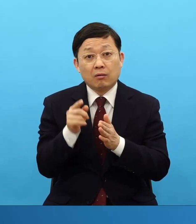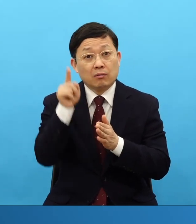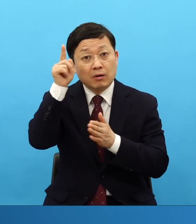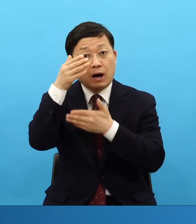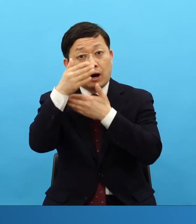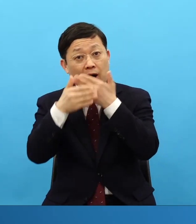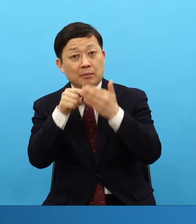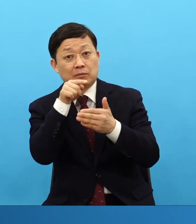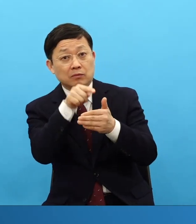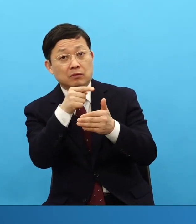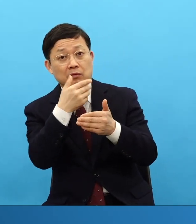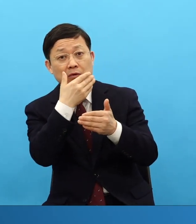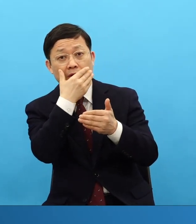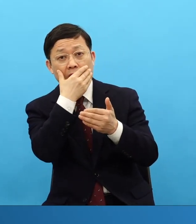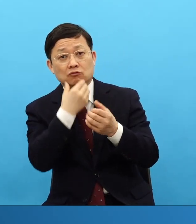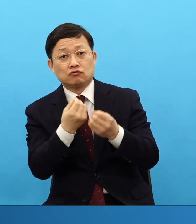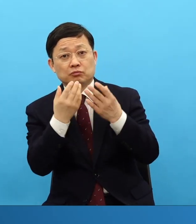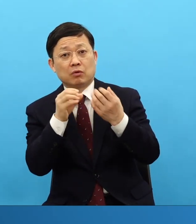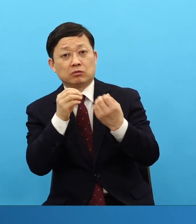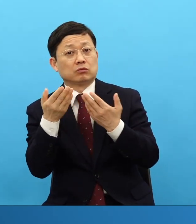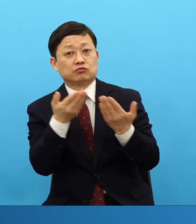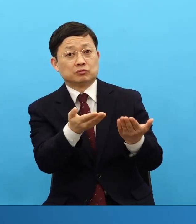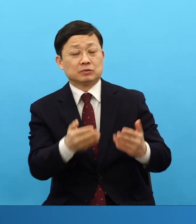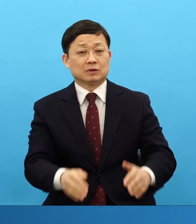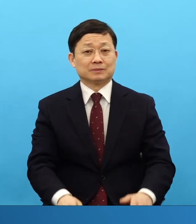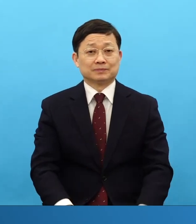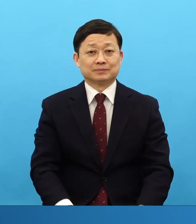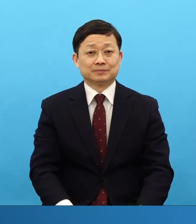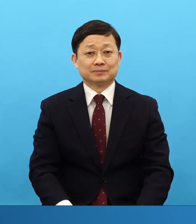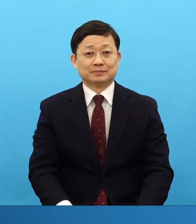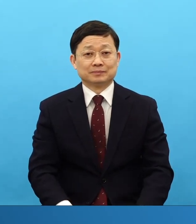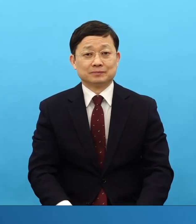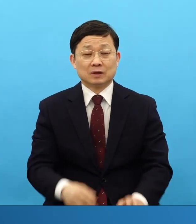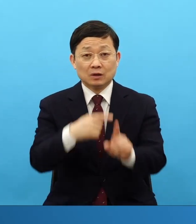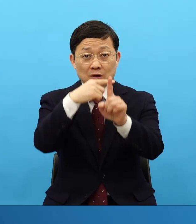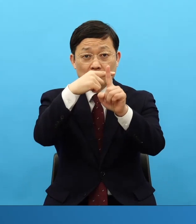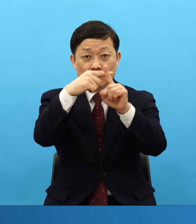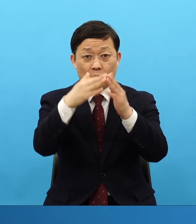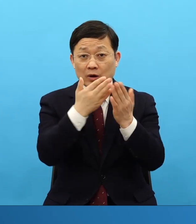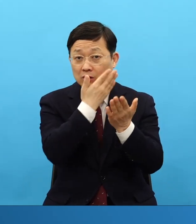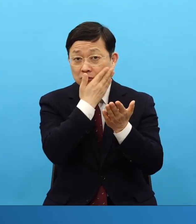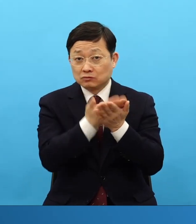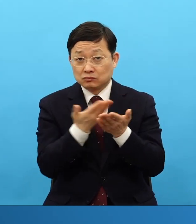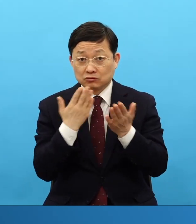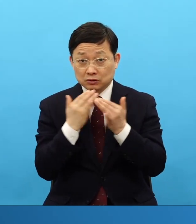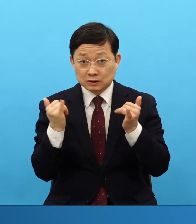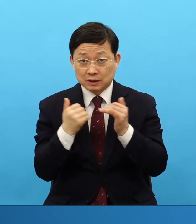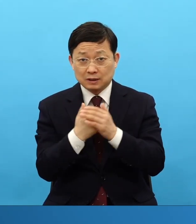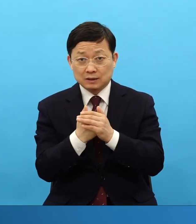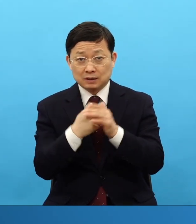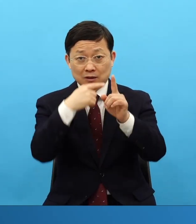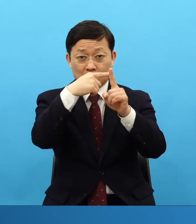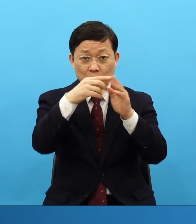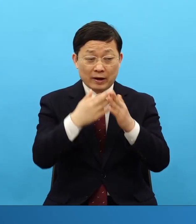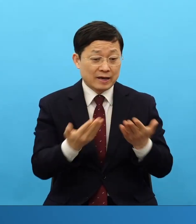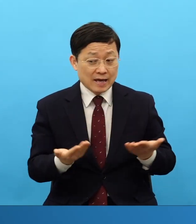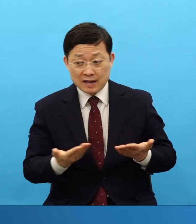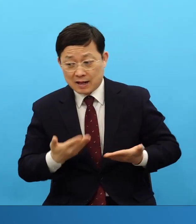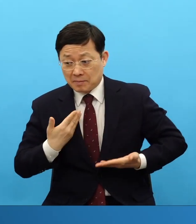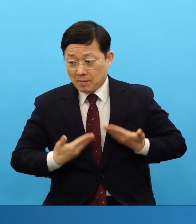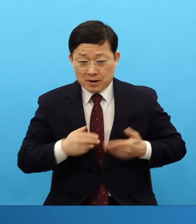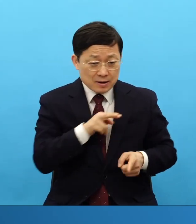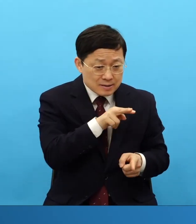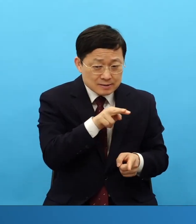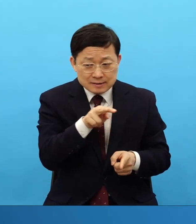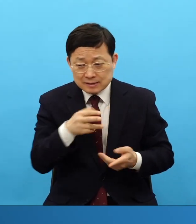이제 중직자가 되지면 교회 일에 신경을 쓰잖아요. And when you become a church officer, you're concerned with the works of the church.